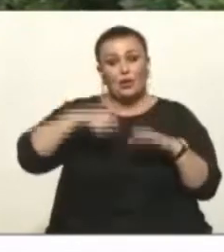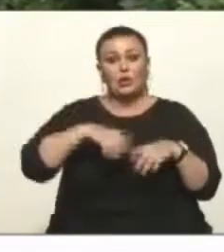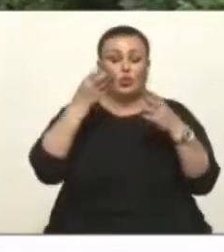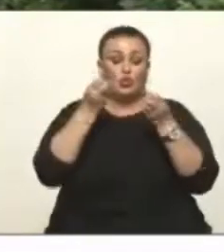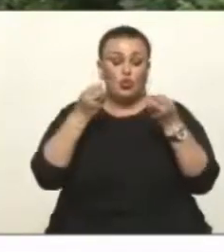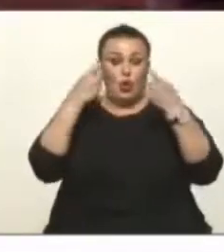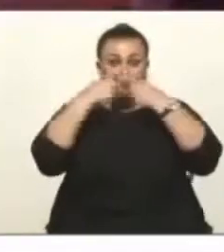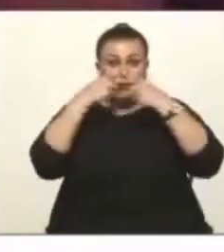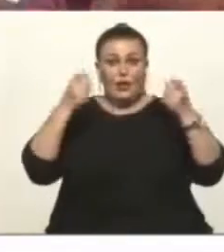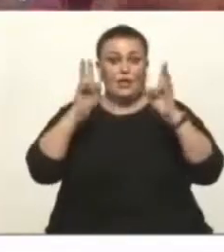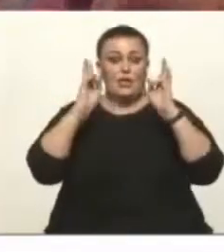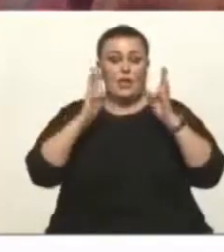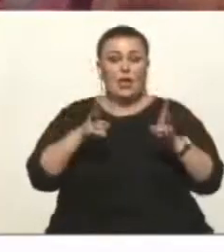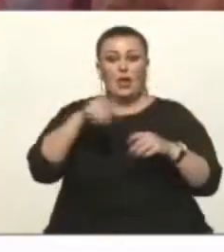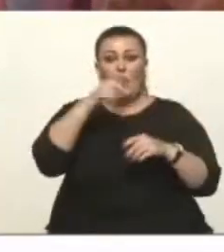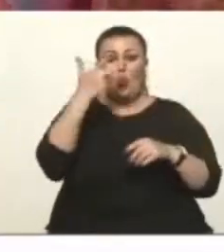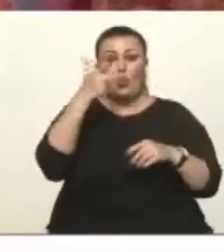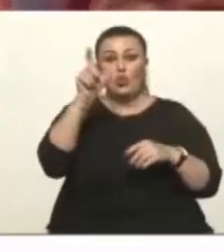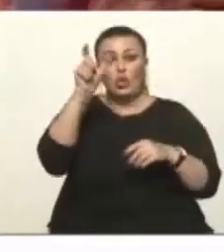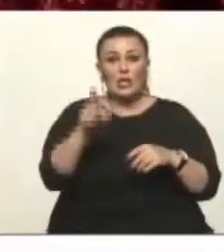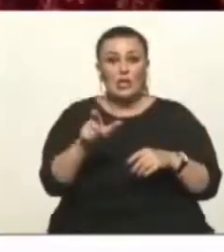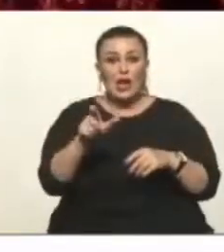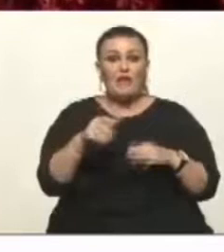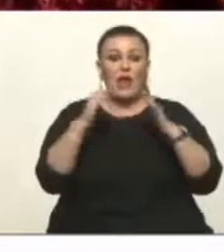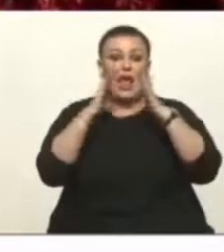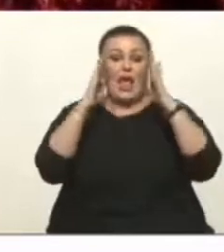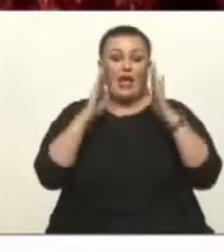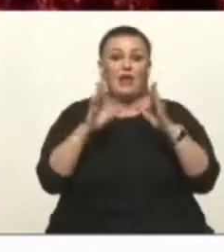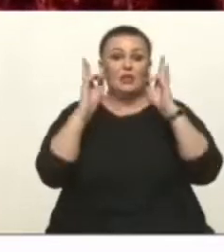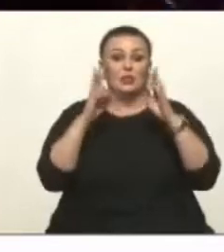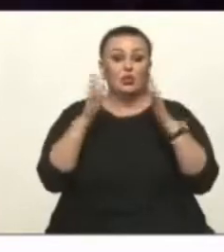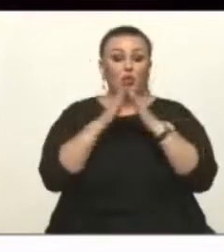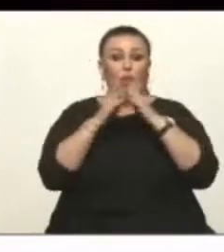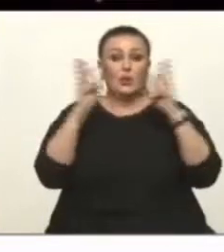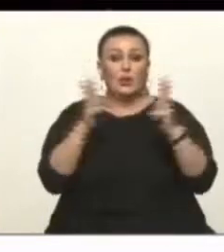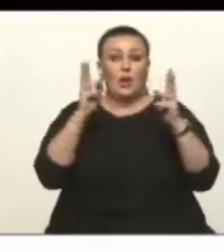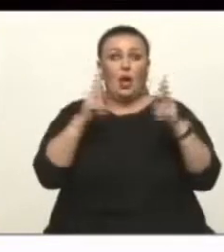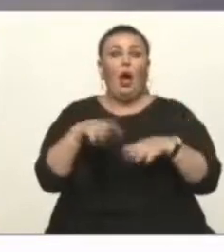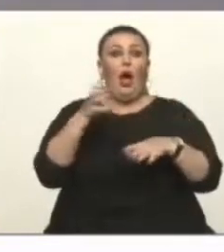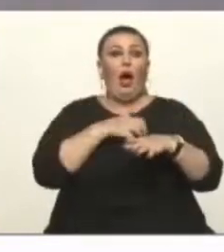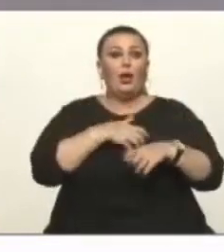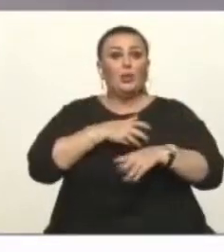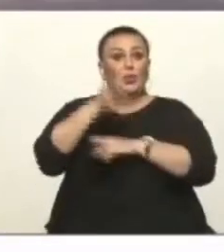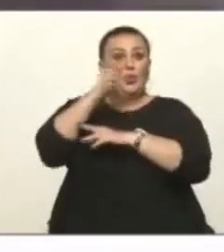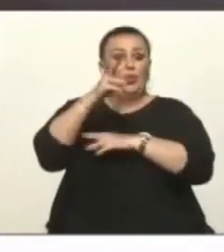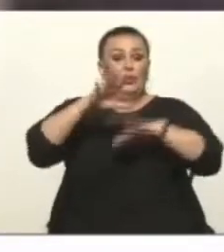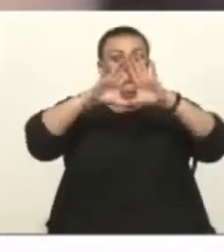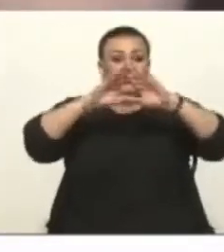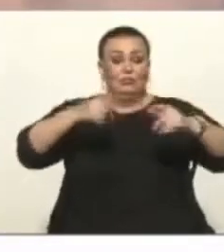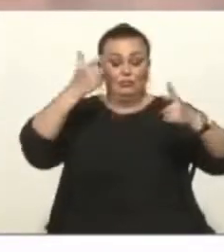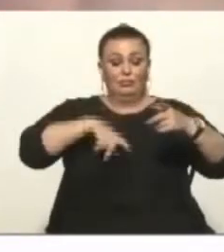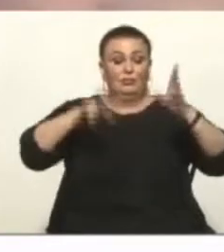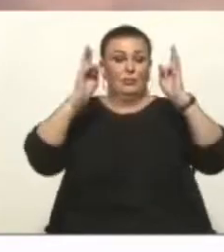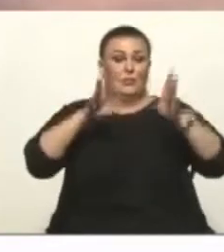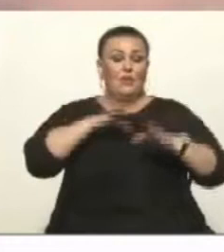da bildirdi ki, yaralananlardan 3 nəfəri isə evlərində baş verən yanğını söndürərkən xəsarət alıblar.